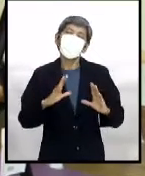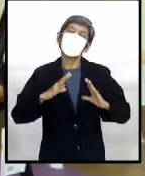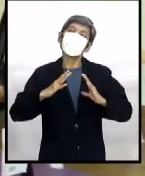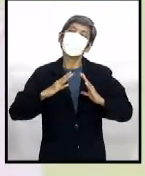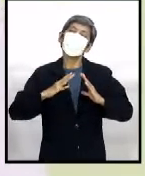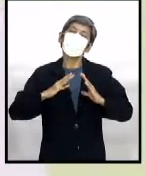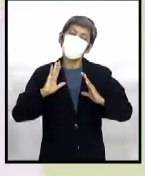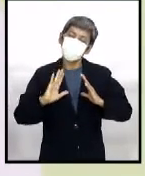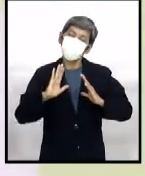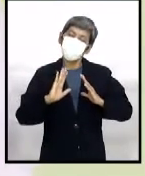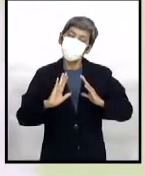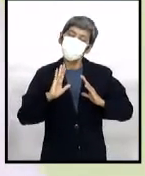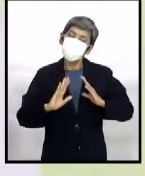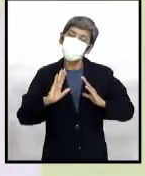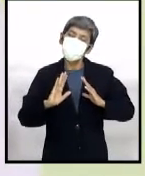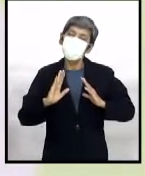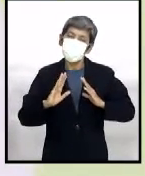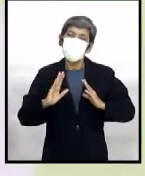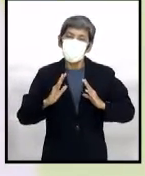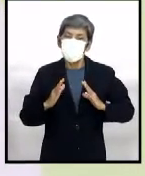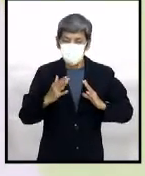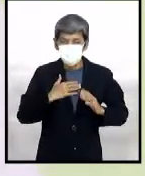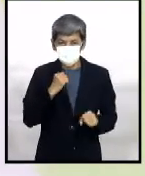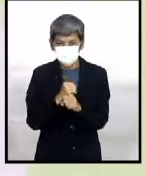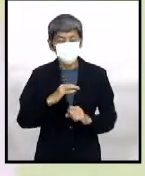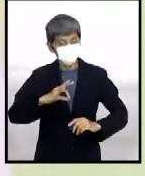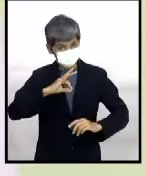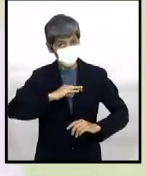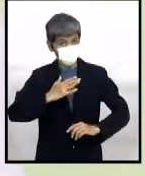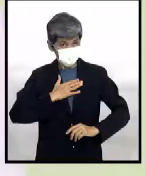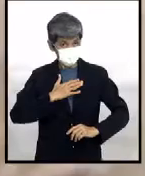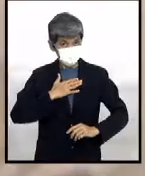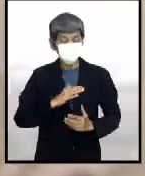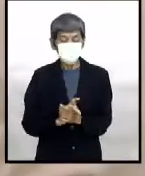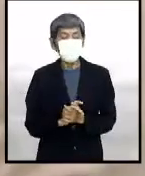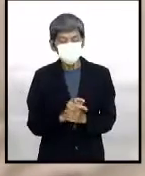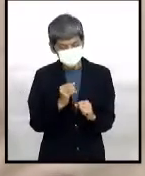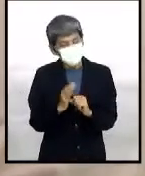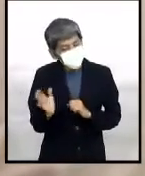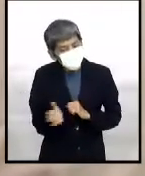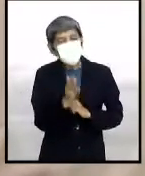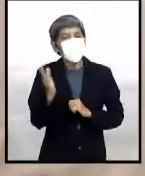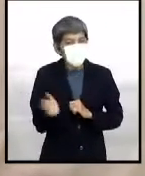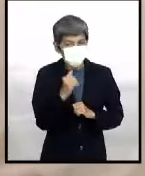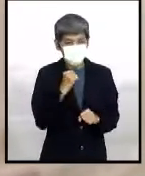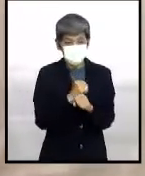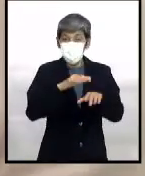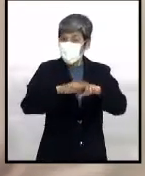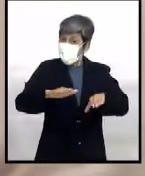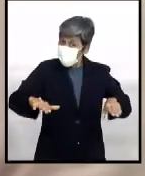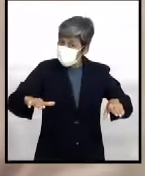เดี๋ยวทำใหม่เดี๋ยวคิดออกแล้วมันก็เป็นงานของเราเป็นงานที่เราทำด้วยตัวเราเองอยู่ตรงนั้น แล้วมันก็จบเน า ะ แล้วมันก็จบตรงนั้นแต่งาน